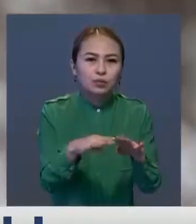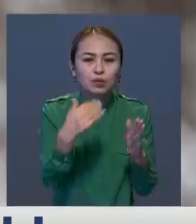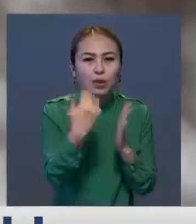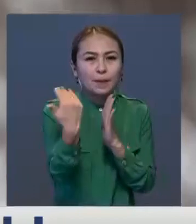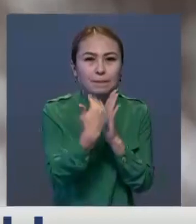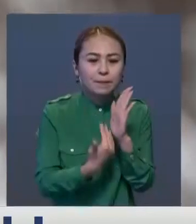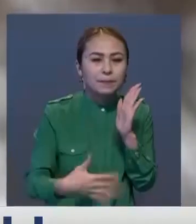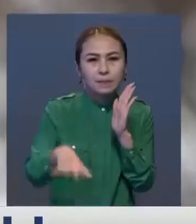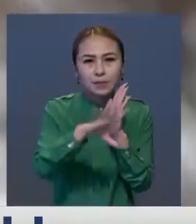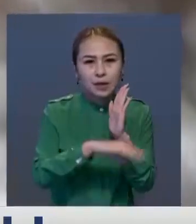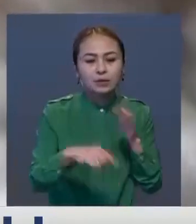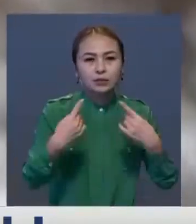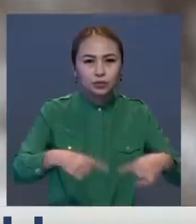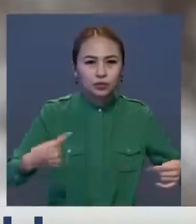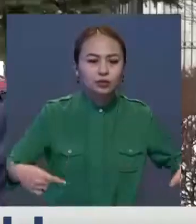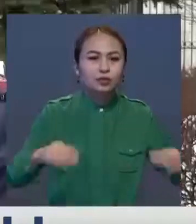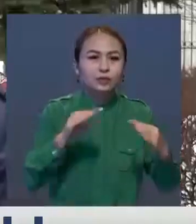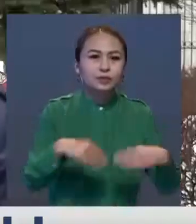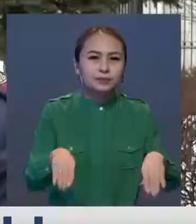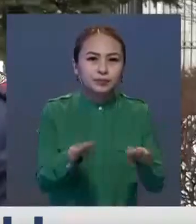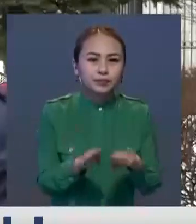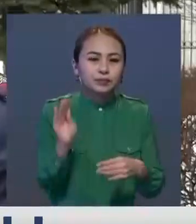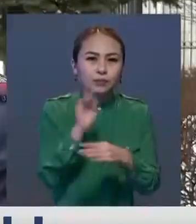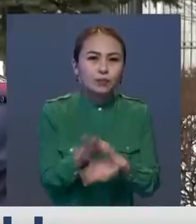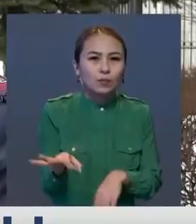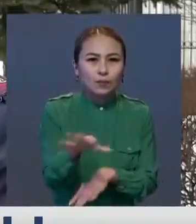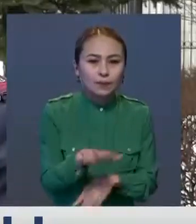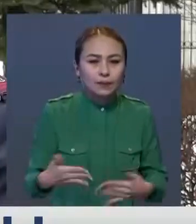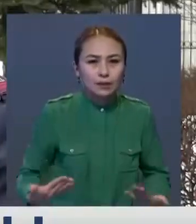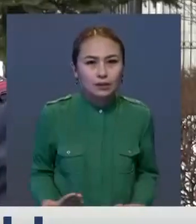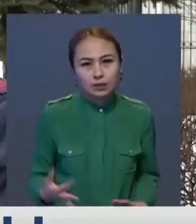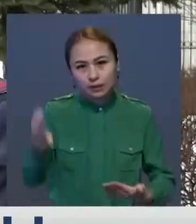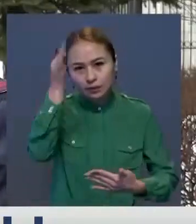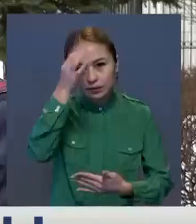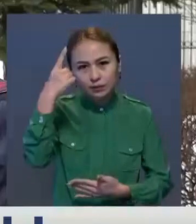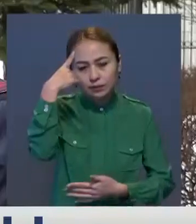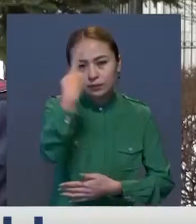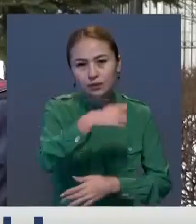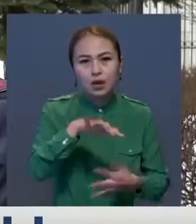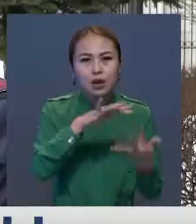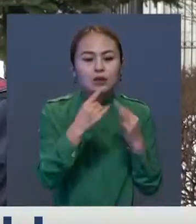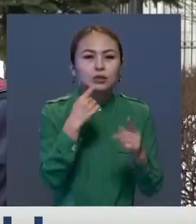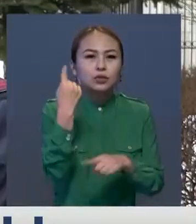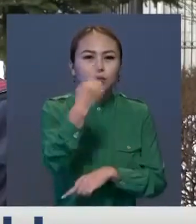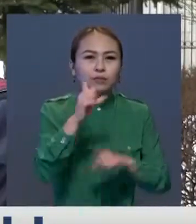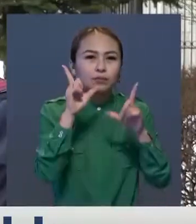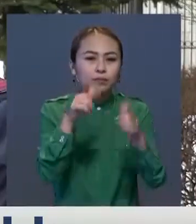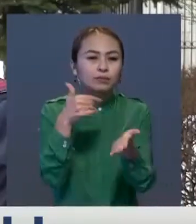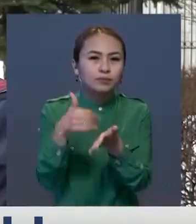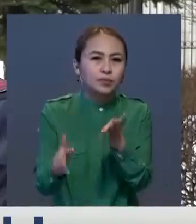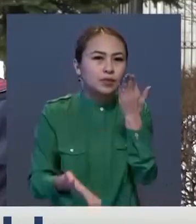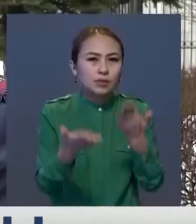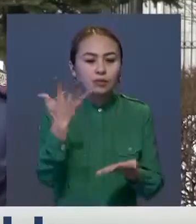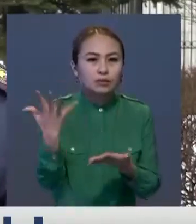жолдар барлық түрдегі автокөліктерге жабық. Осы орайда облыс тұрғындарына ескертетініміз, алыс жолға шығудан бас тартыңыз, егер де